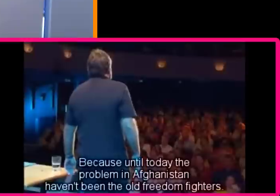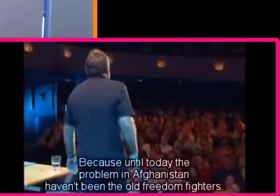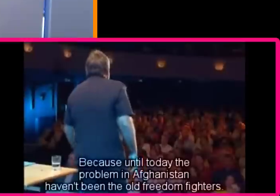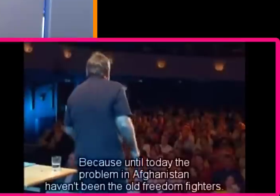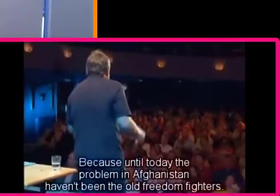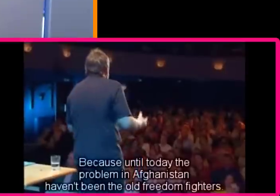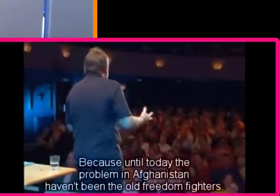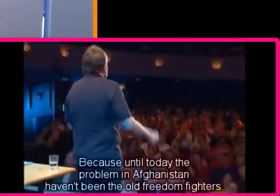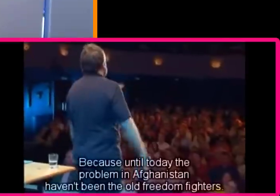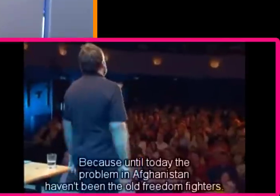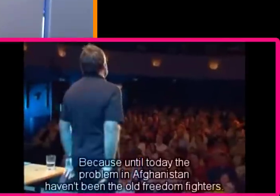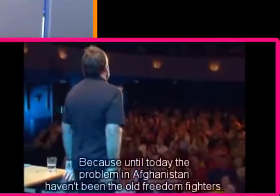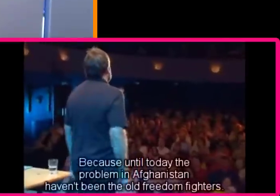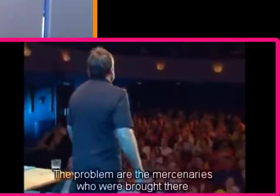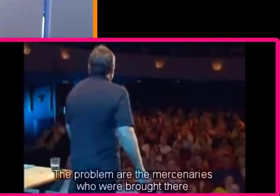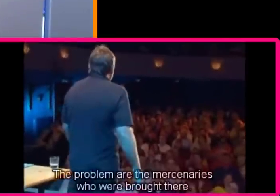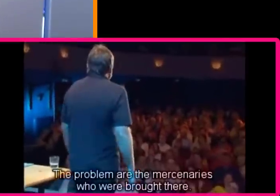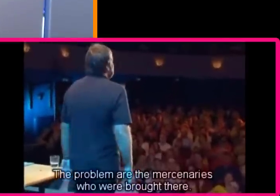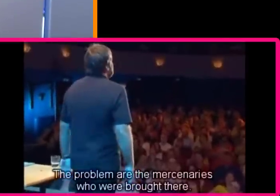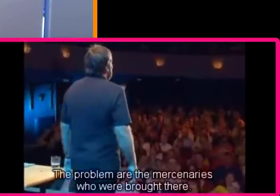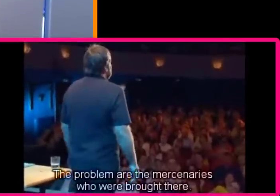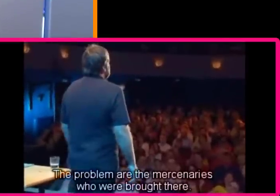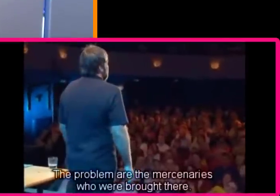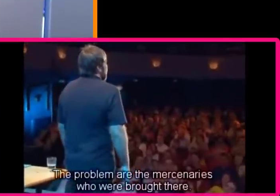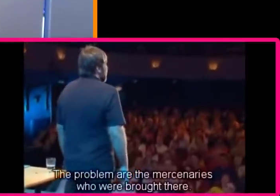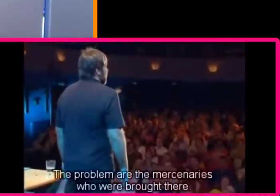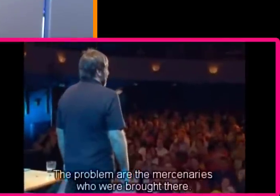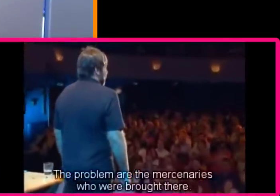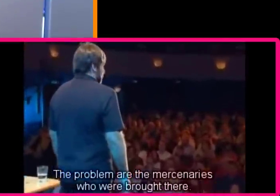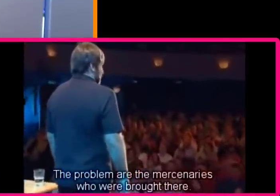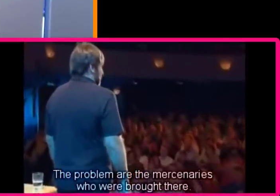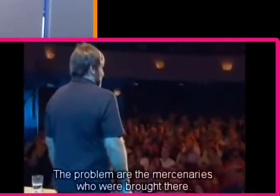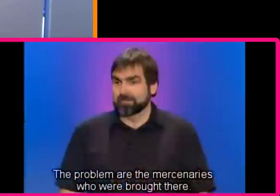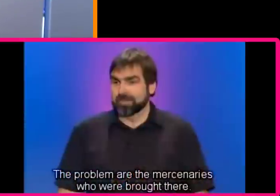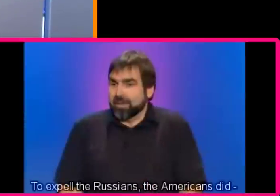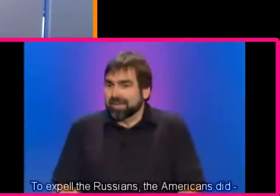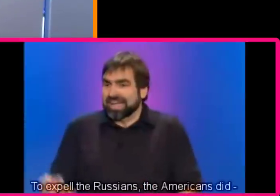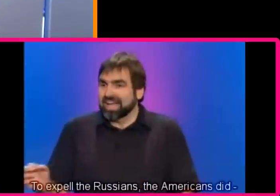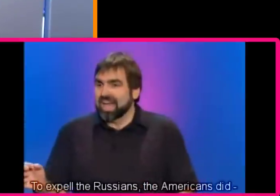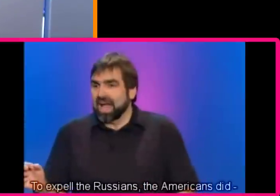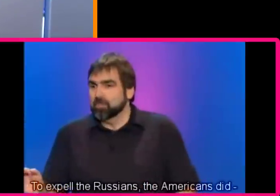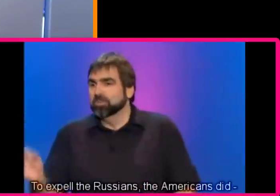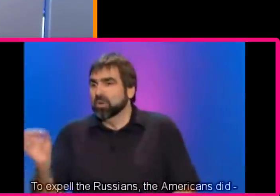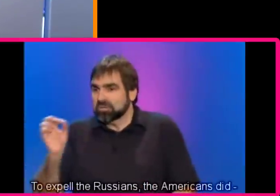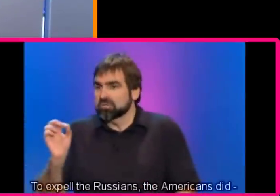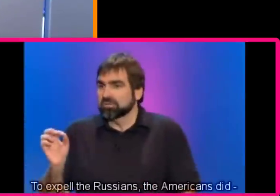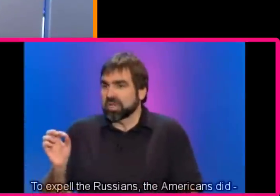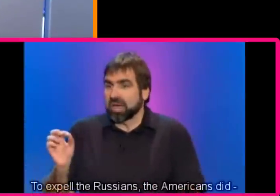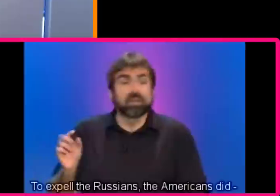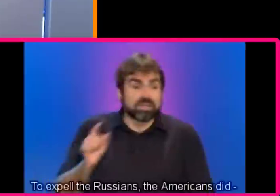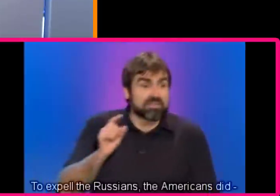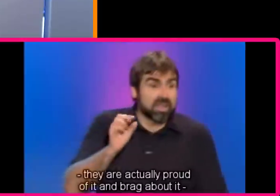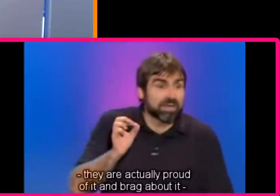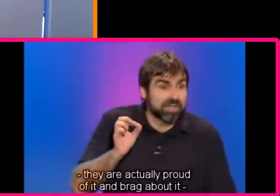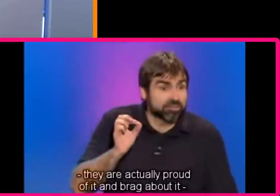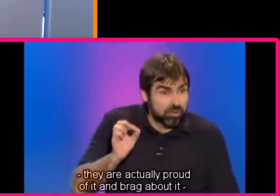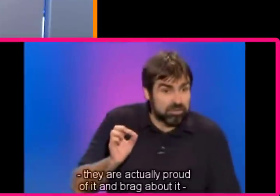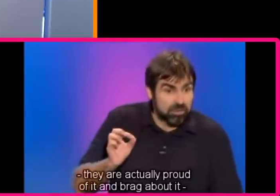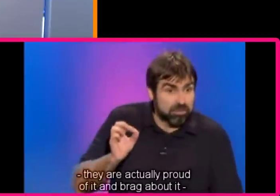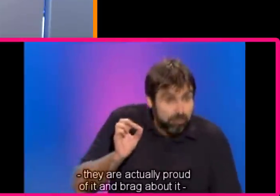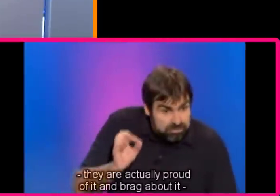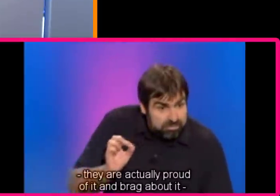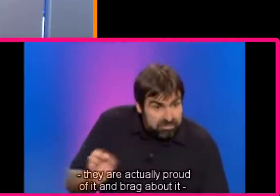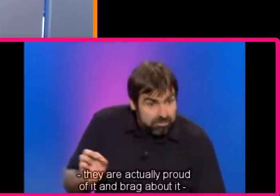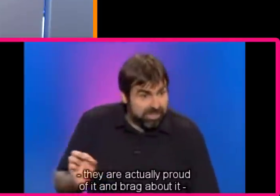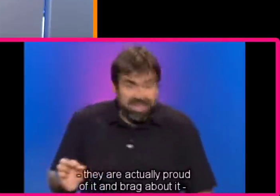nicht die alten afghanischen freiheitskämpfer das problem sind die söldner dahin gebracht worden sind die amerikaner haben um die russen zu vertreiben da sind die amerikaner stolz